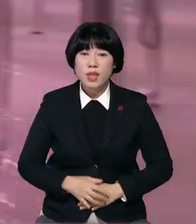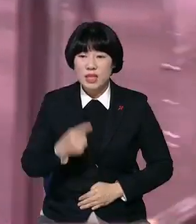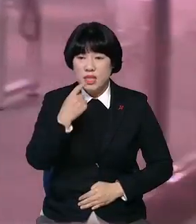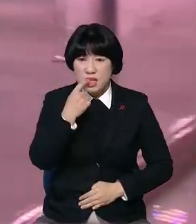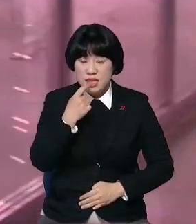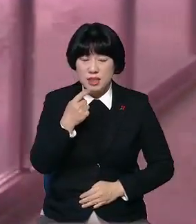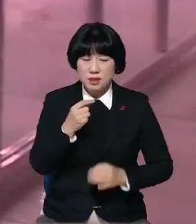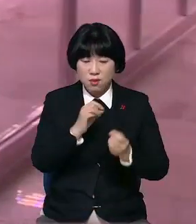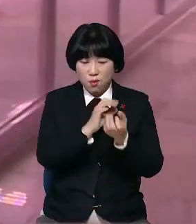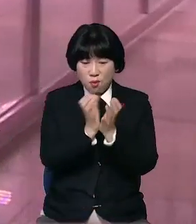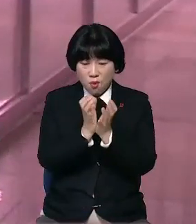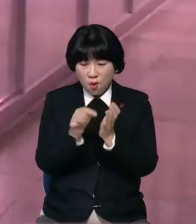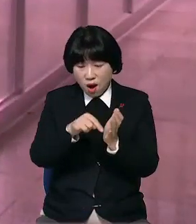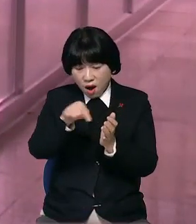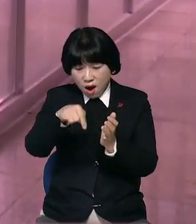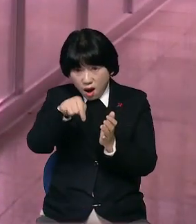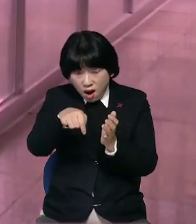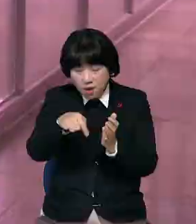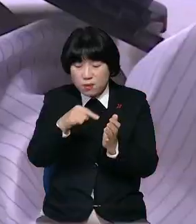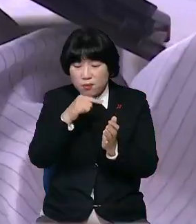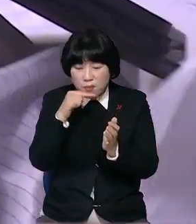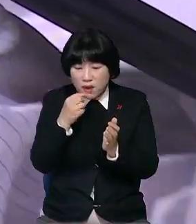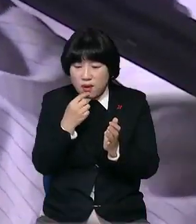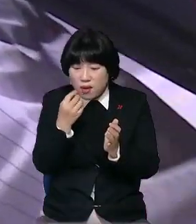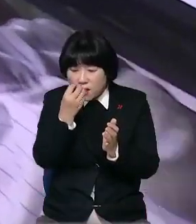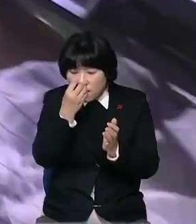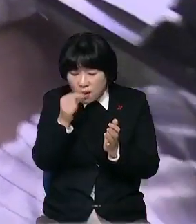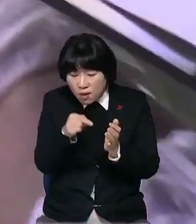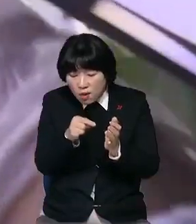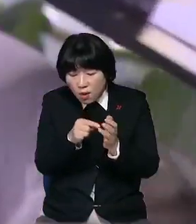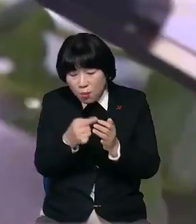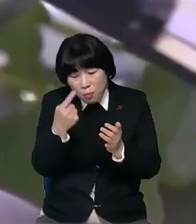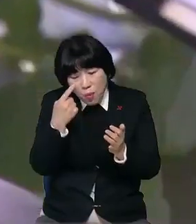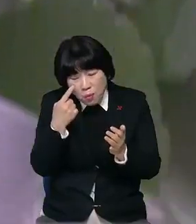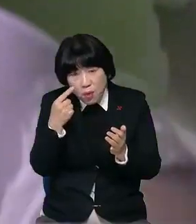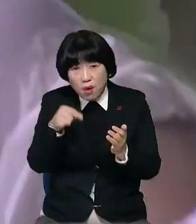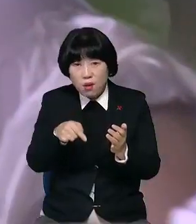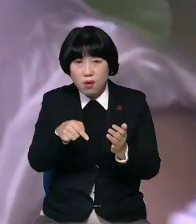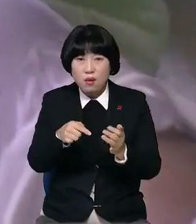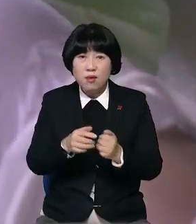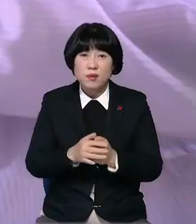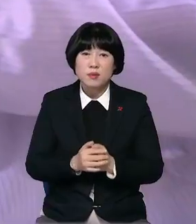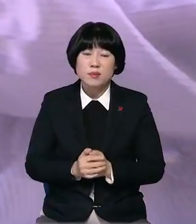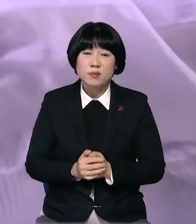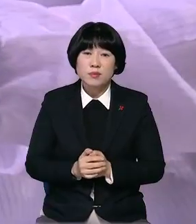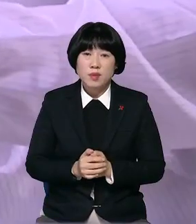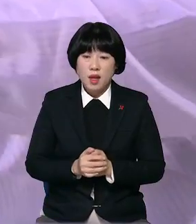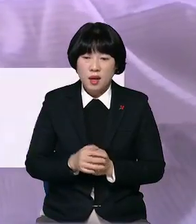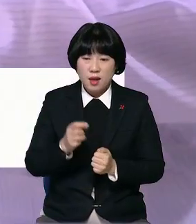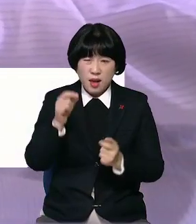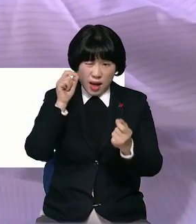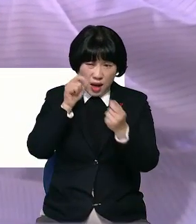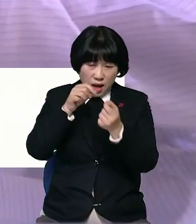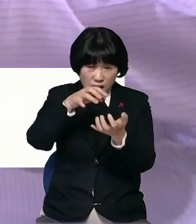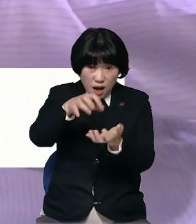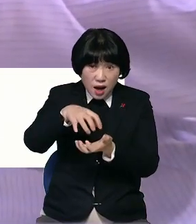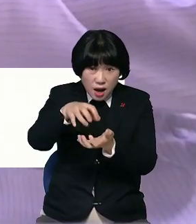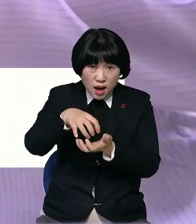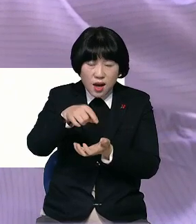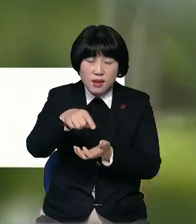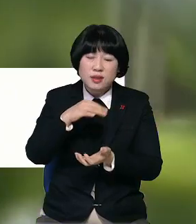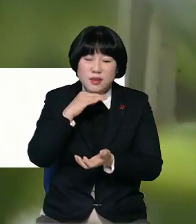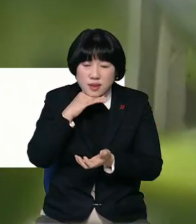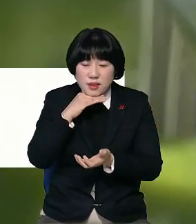하얀 딸기꽃 사이로 빨갛게 익은 딸기 하나가 고개를 내밀었습니다. 수확을 기다리는 작은